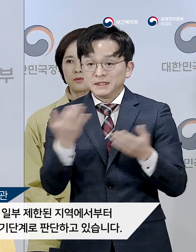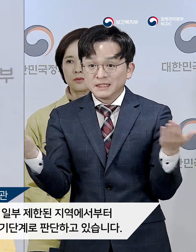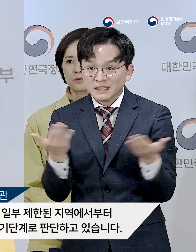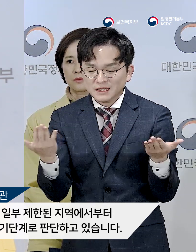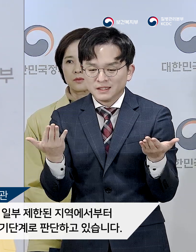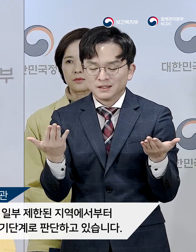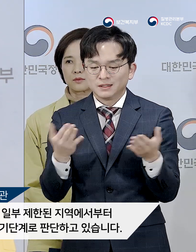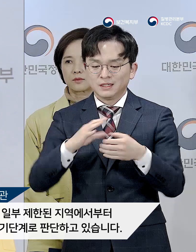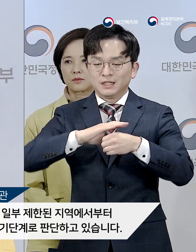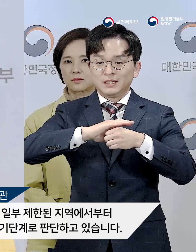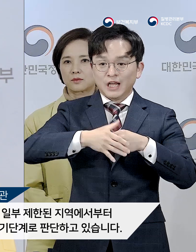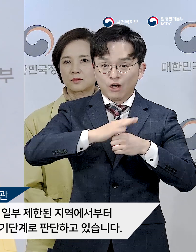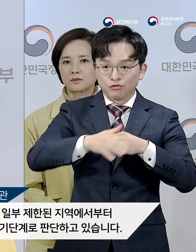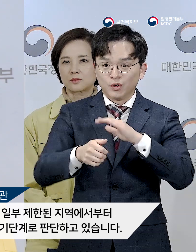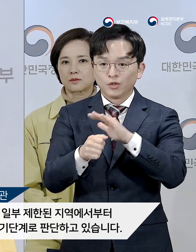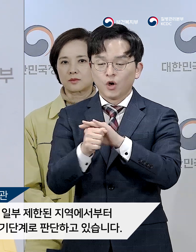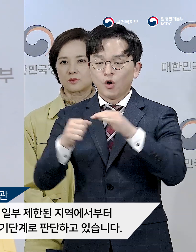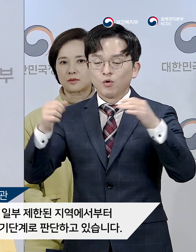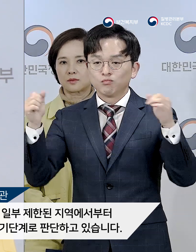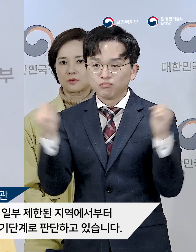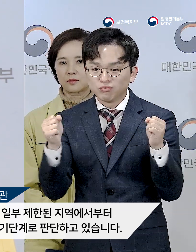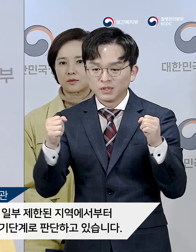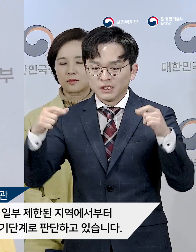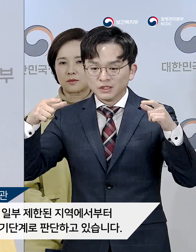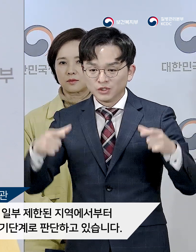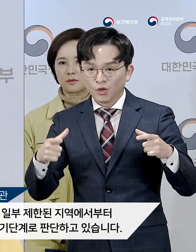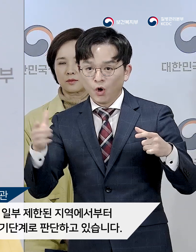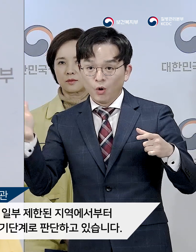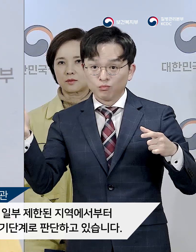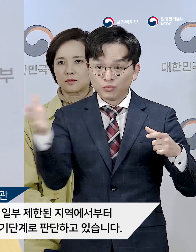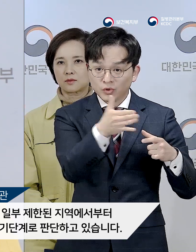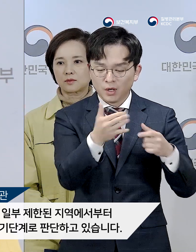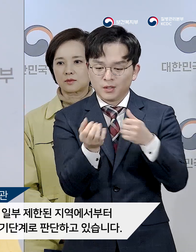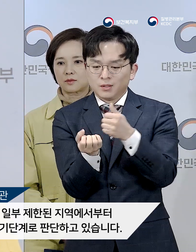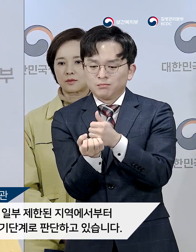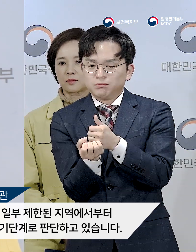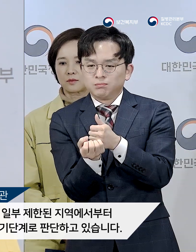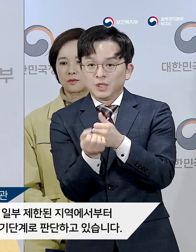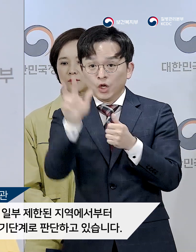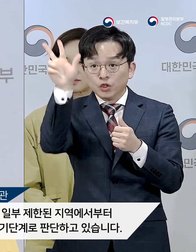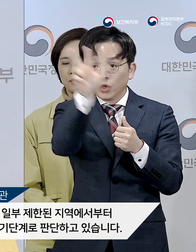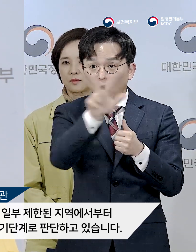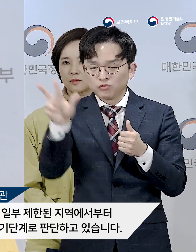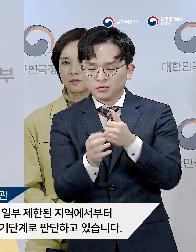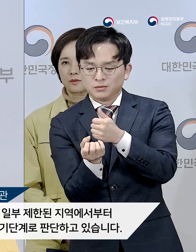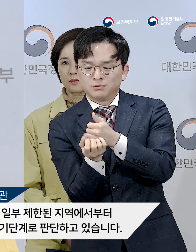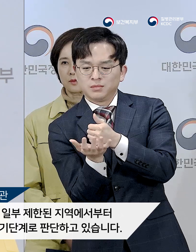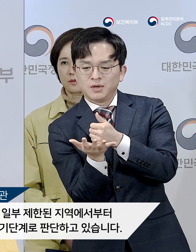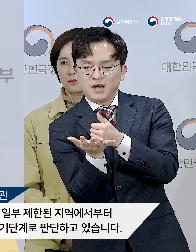지역사회 전파가 시작되어 점차 확산되고 있는 초기 단계로 판단하고 있습니다.